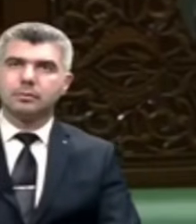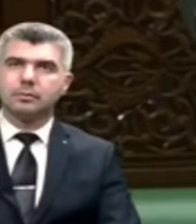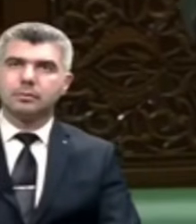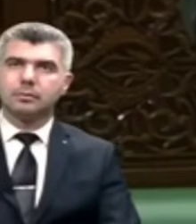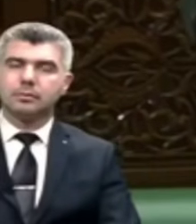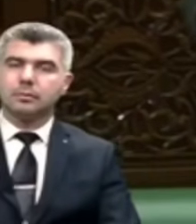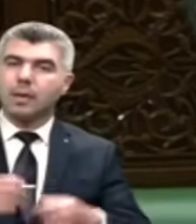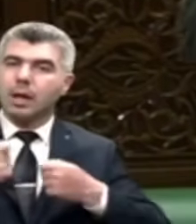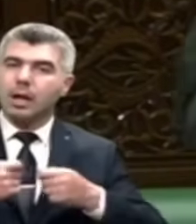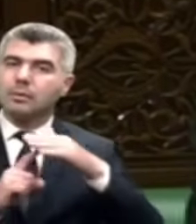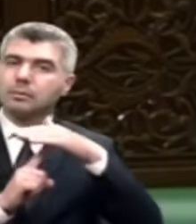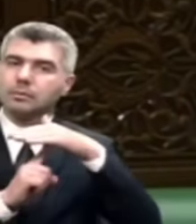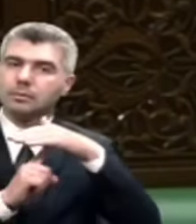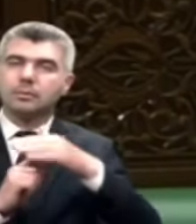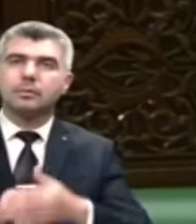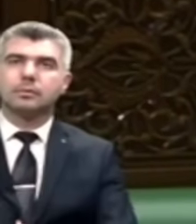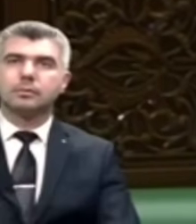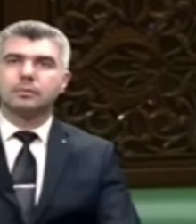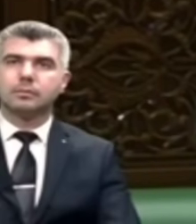سيد الرئيس.